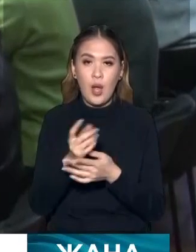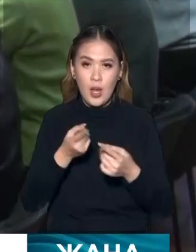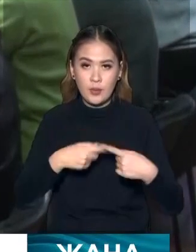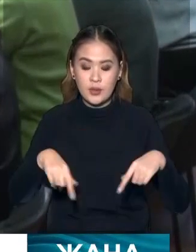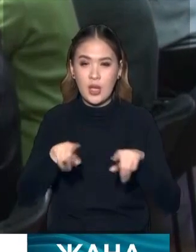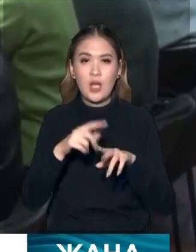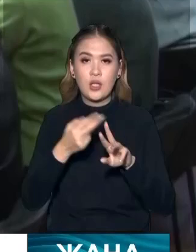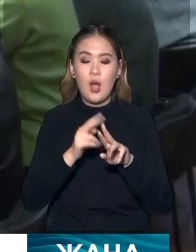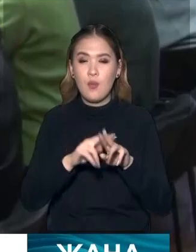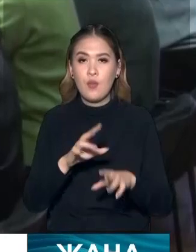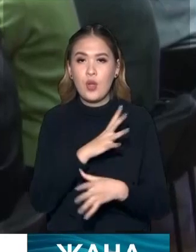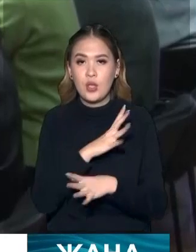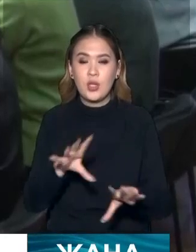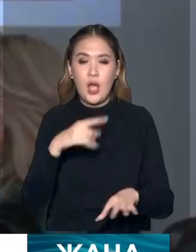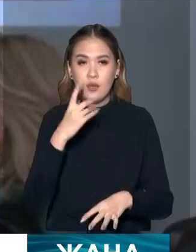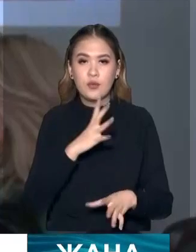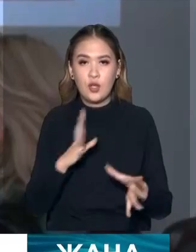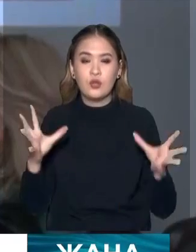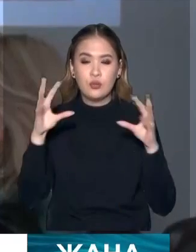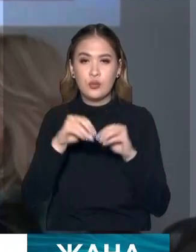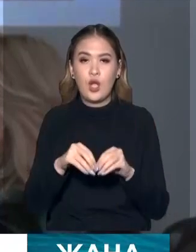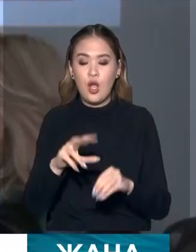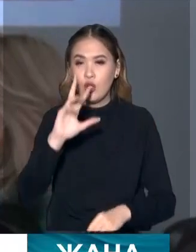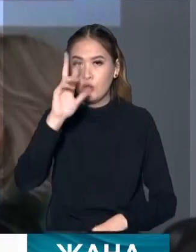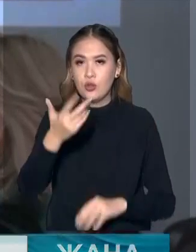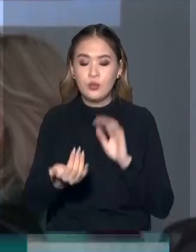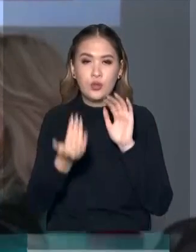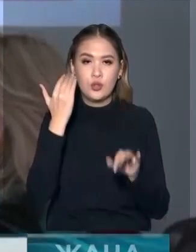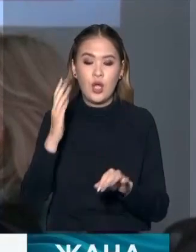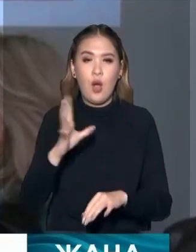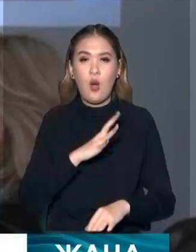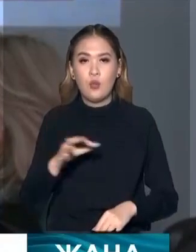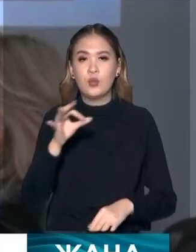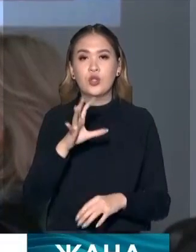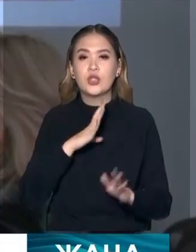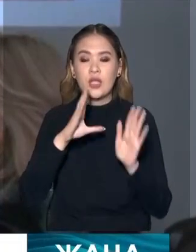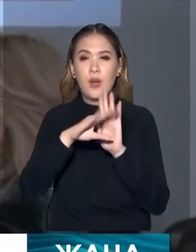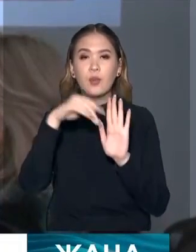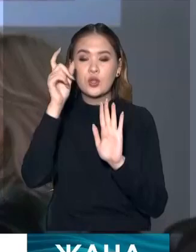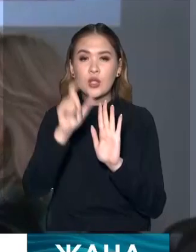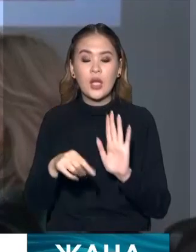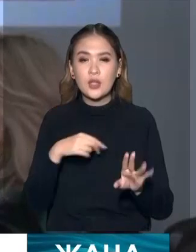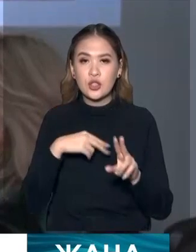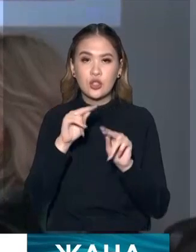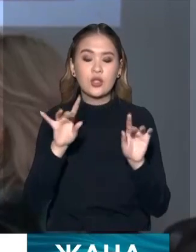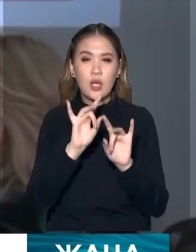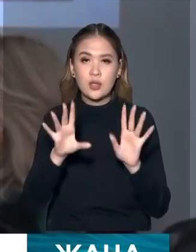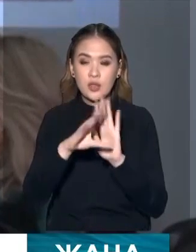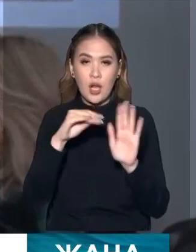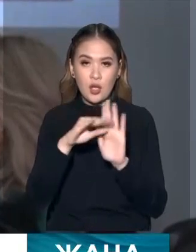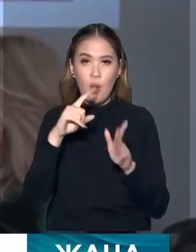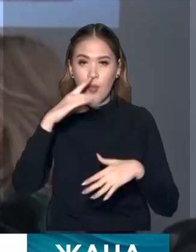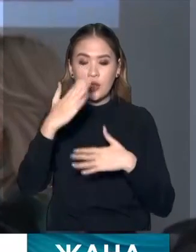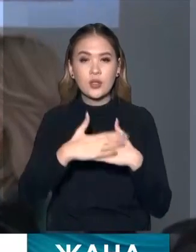бірде бірінде болмаған дейді ұйымдастырушылар. Үш жыл бұрын мен облыстық мәслихаттың депутаты болдым. Шынын айту керек, сайлау алды